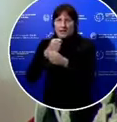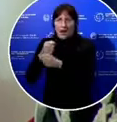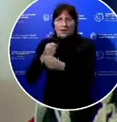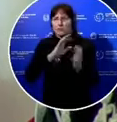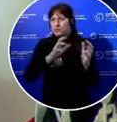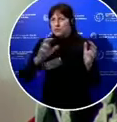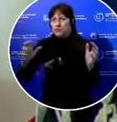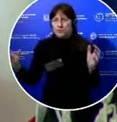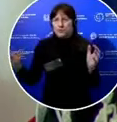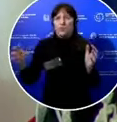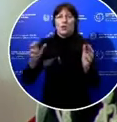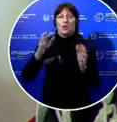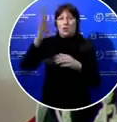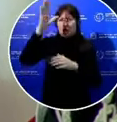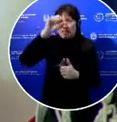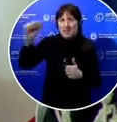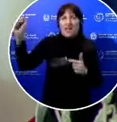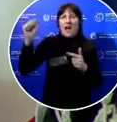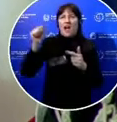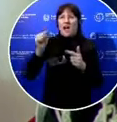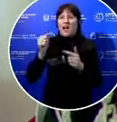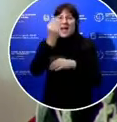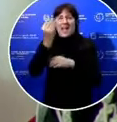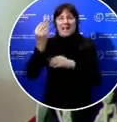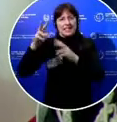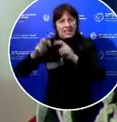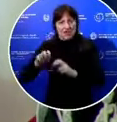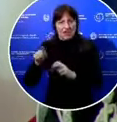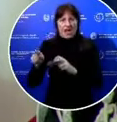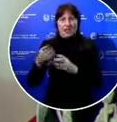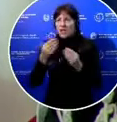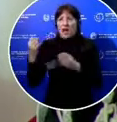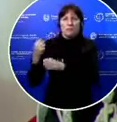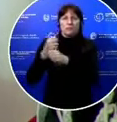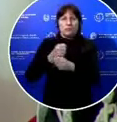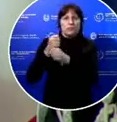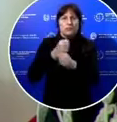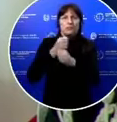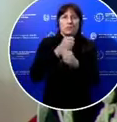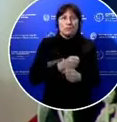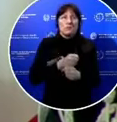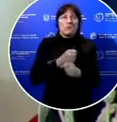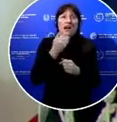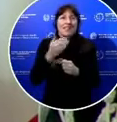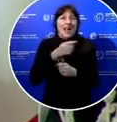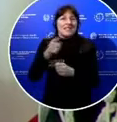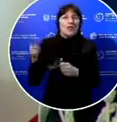professionali, delle università e degli enti di ricerca, che ci hanno permesso di essere qui oggi.